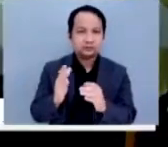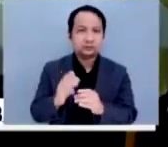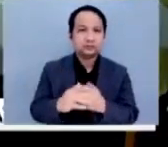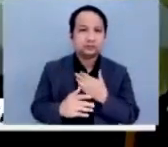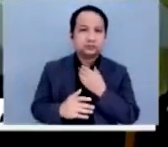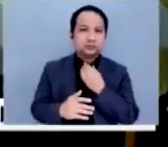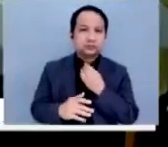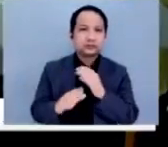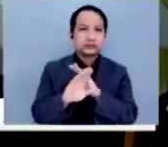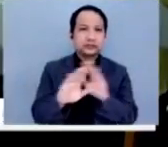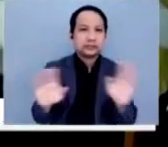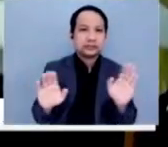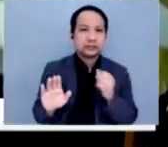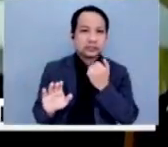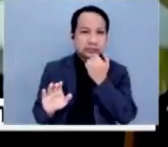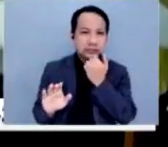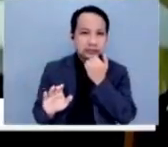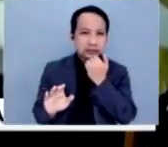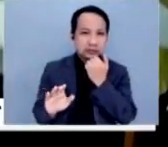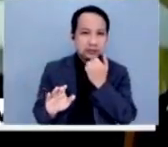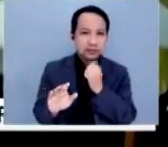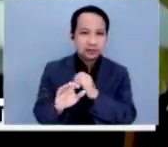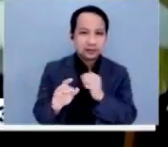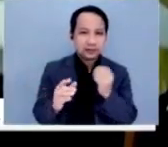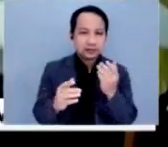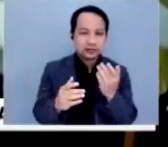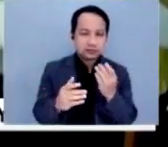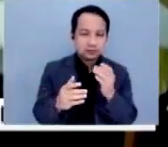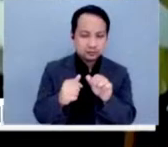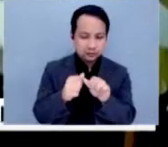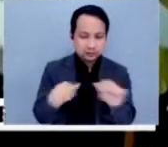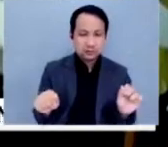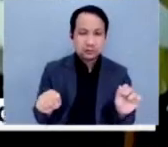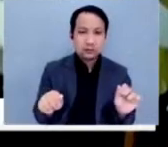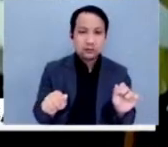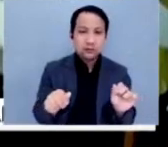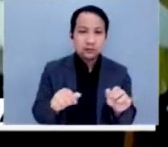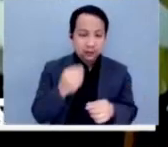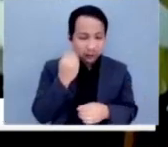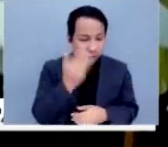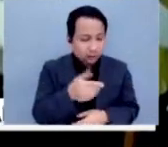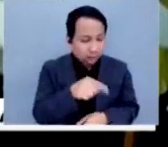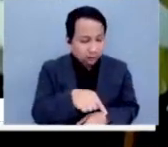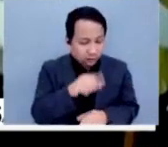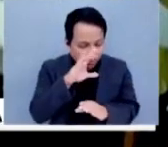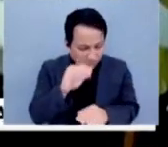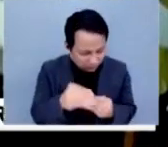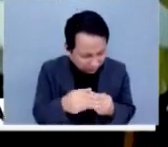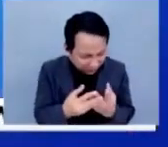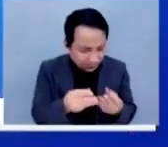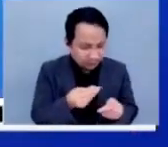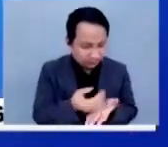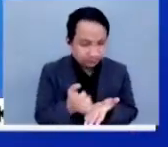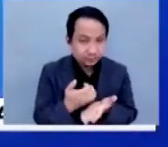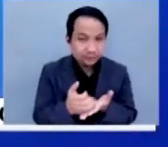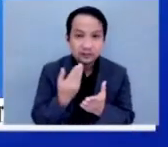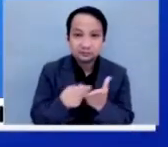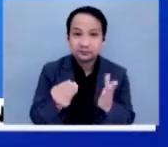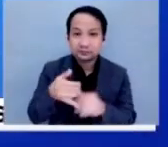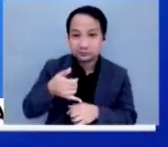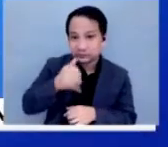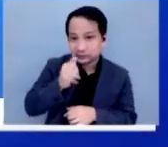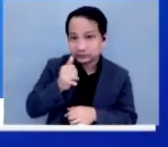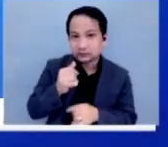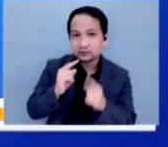po yan legal. Hindi po ground for annulment ang pagiging sugarol ng inyong asawa. Ang annulment o declaration